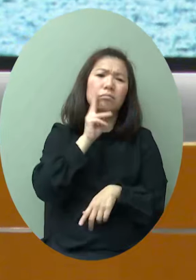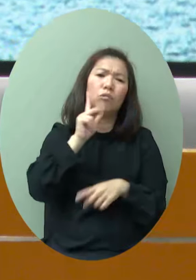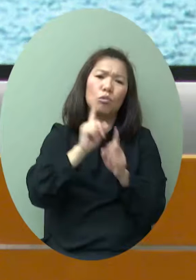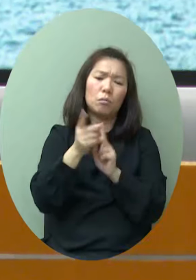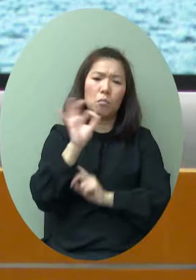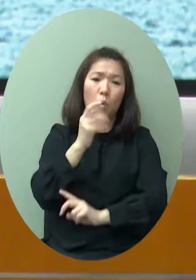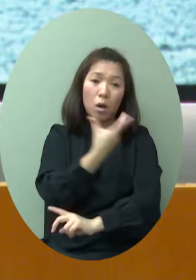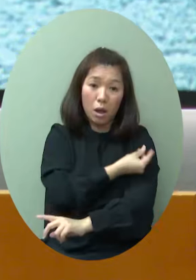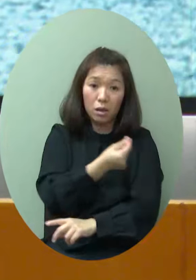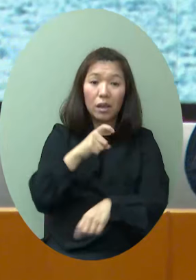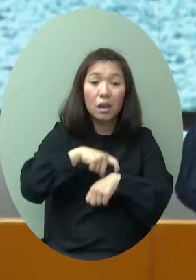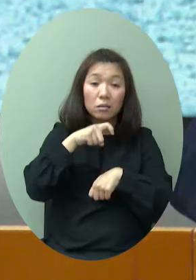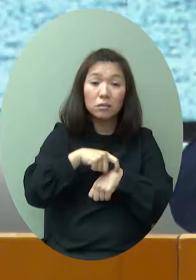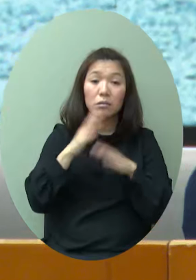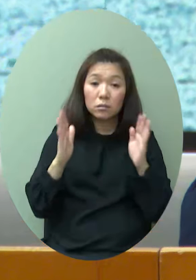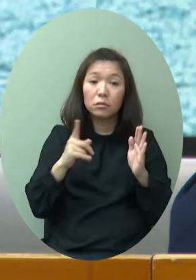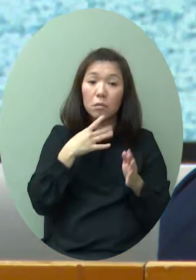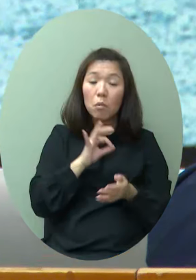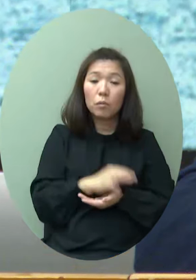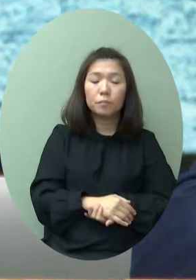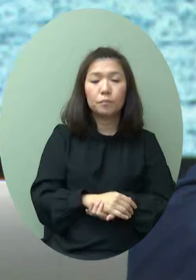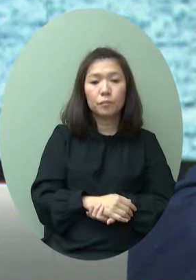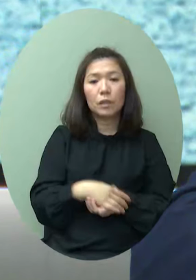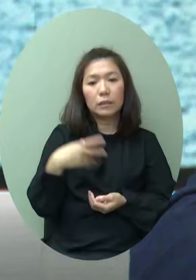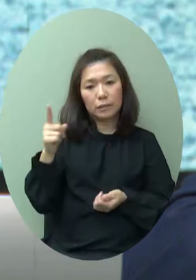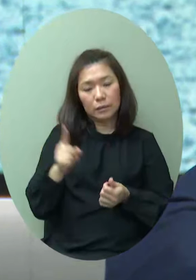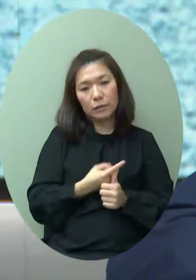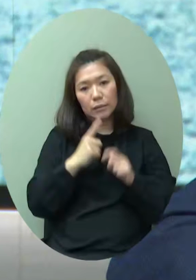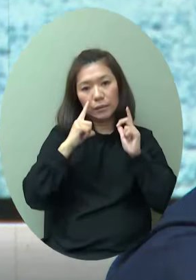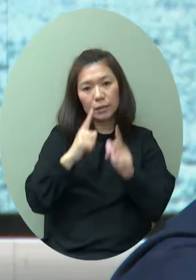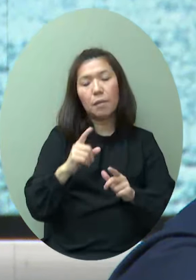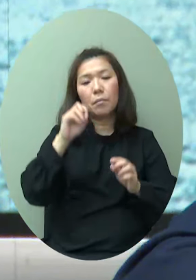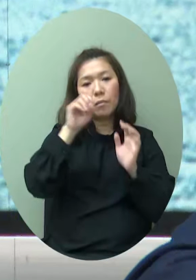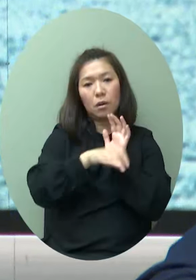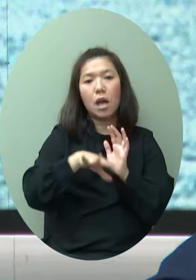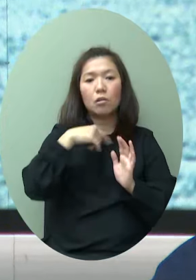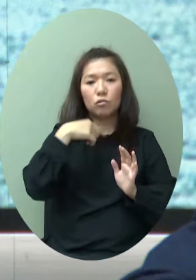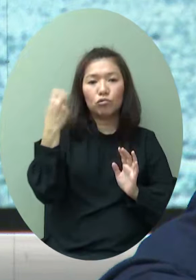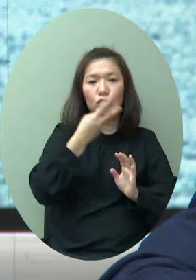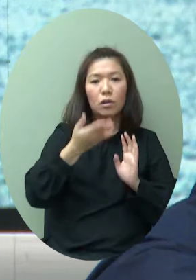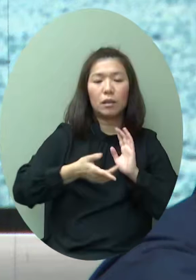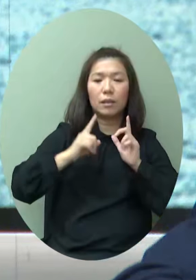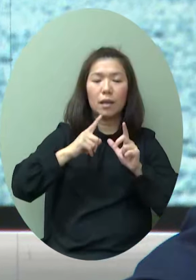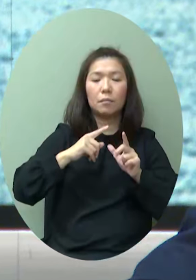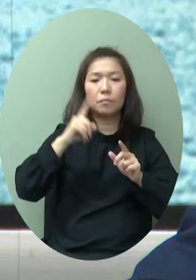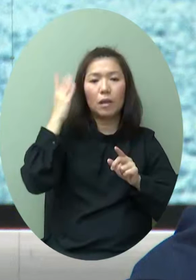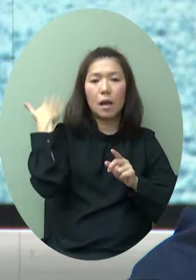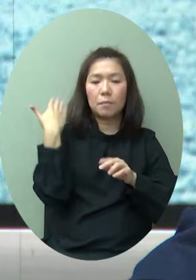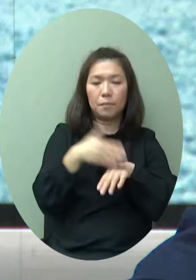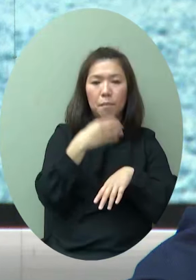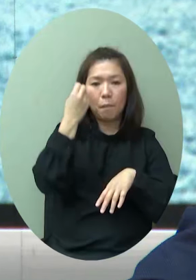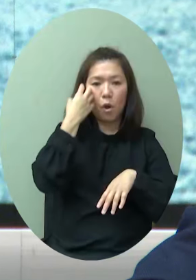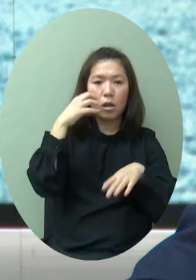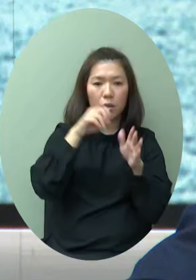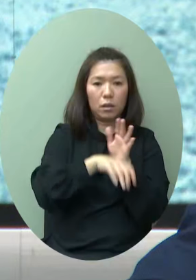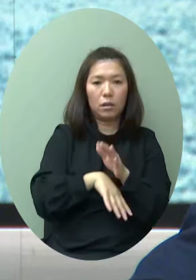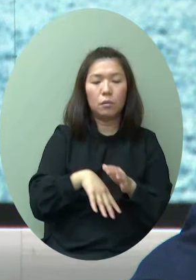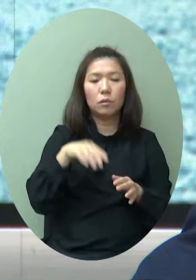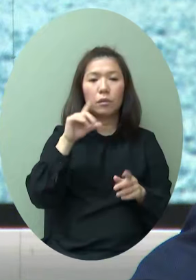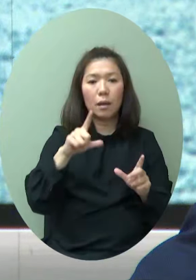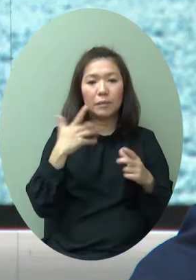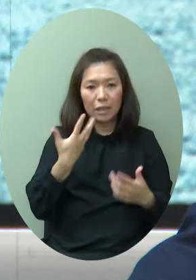該。 OK， 回答幾個問題先。我頭先答漏咗一個問題，我一陣會答翻嘅。關於我哋轉咗嗰、那個